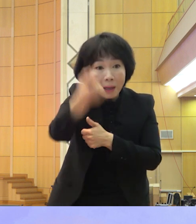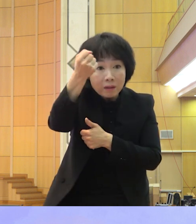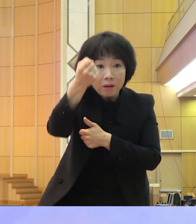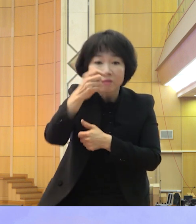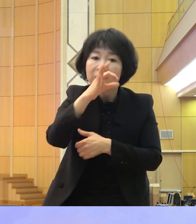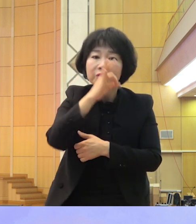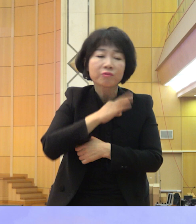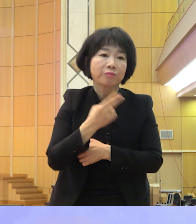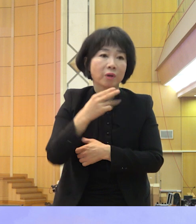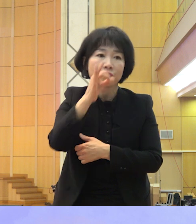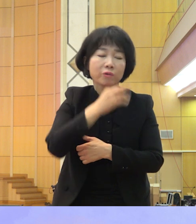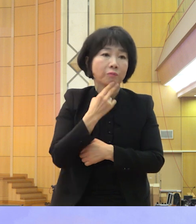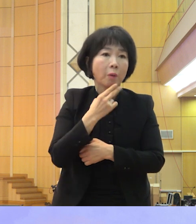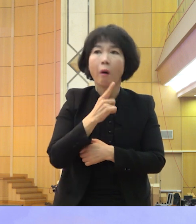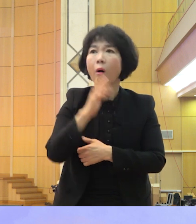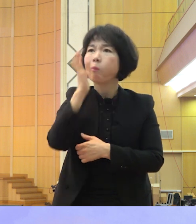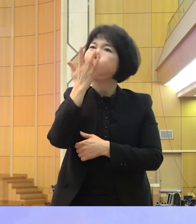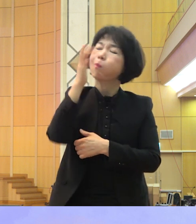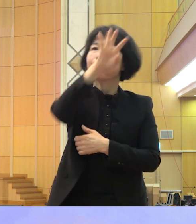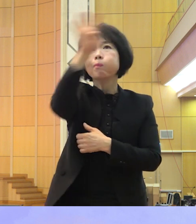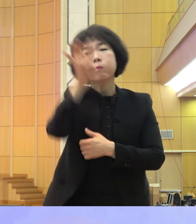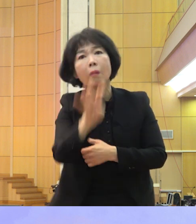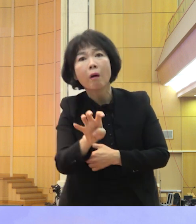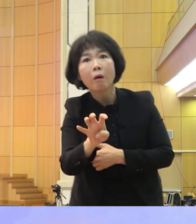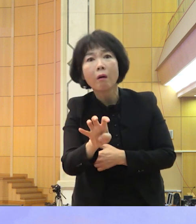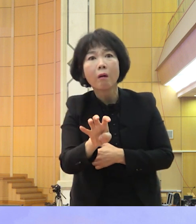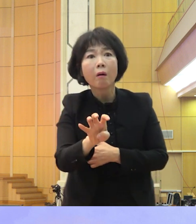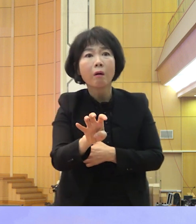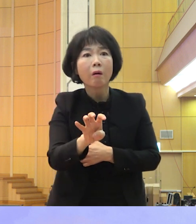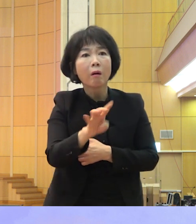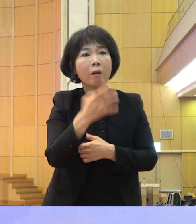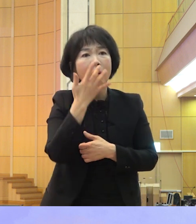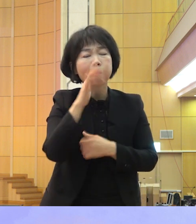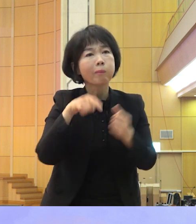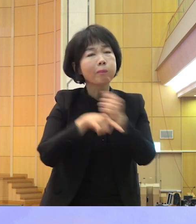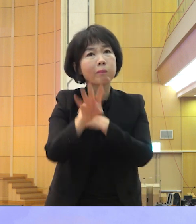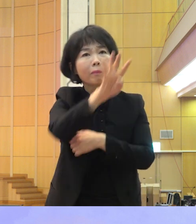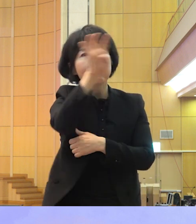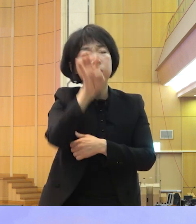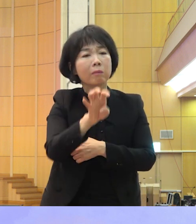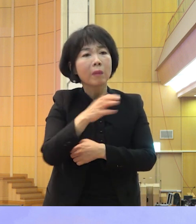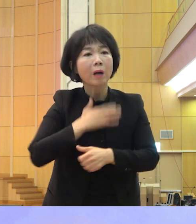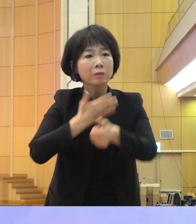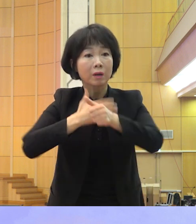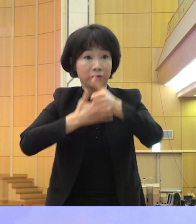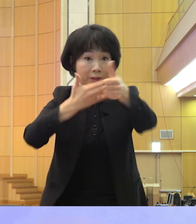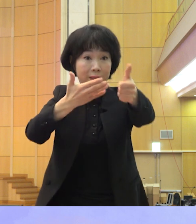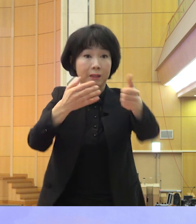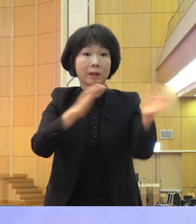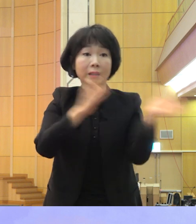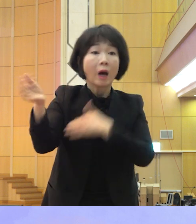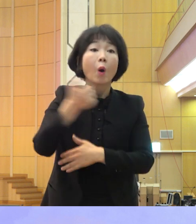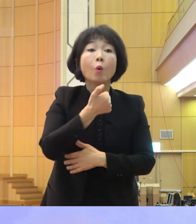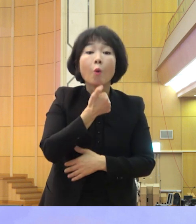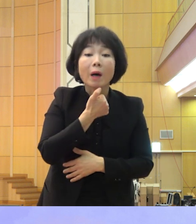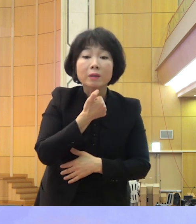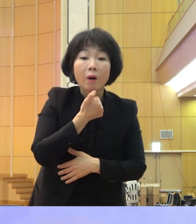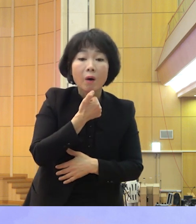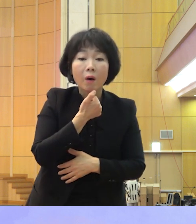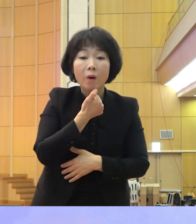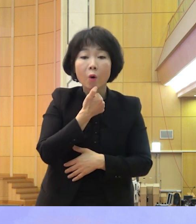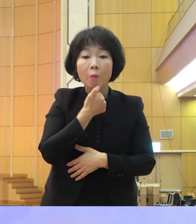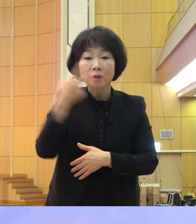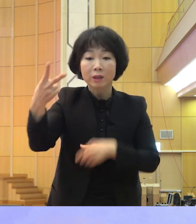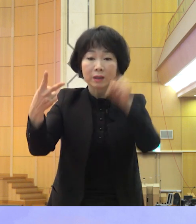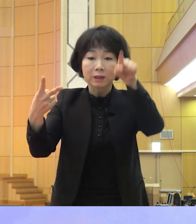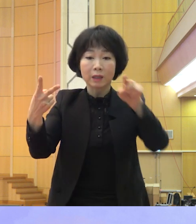그게 도대체 이게 무슨 뜻일까? 이게 어떻게 되는 것일까? 로마서 2장 25절로